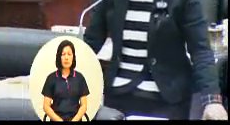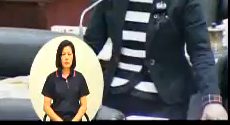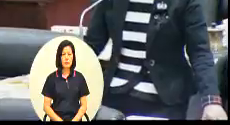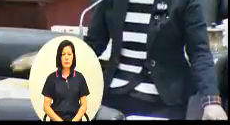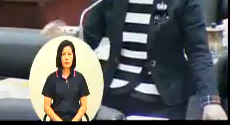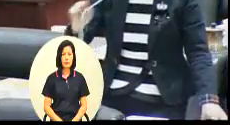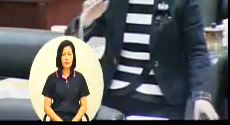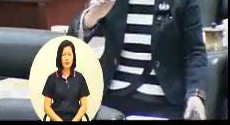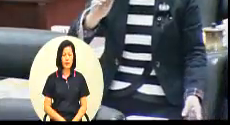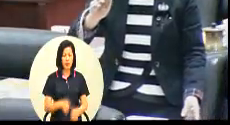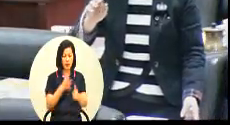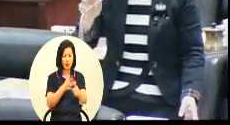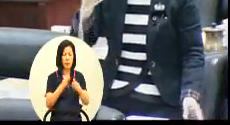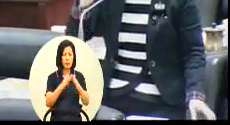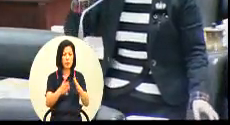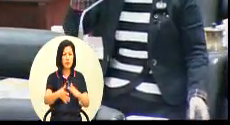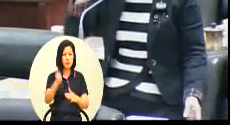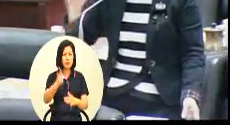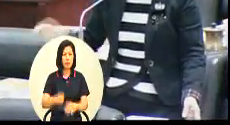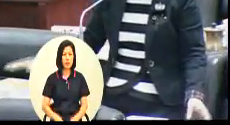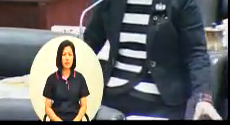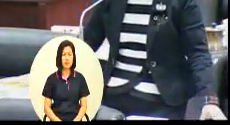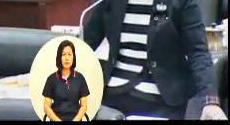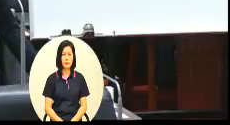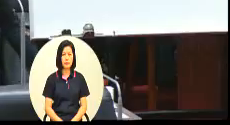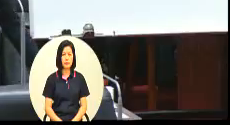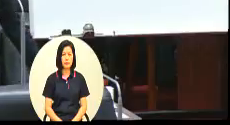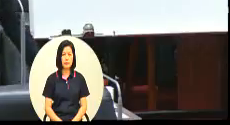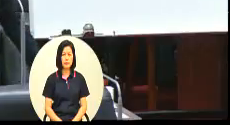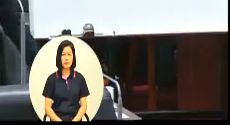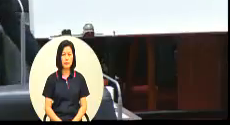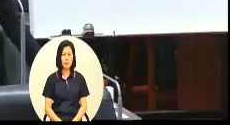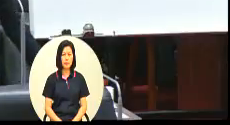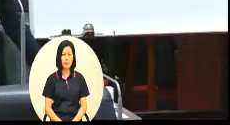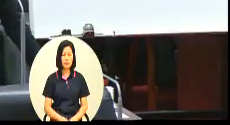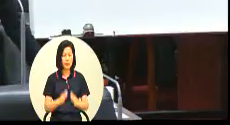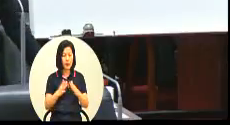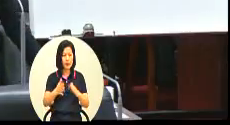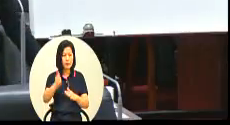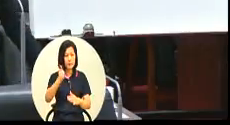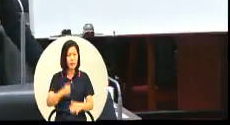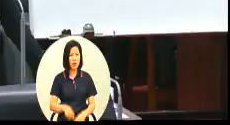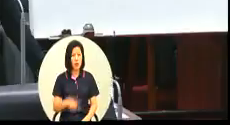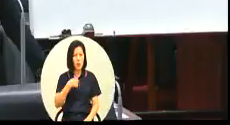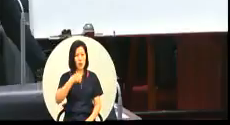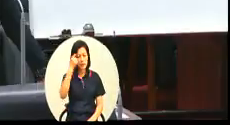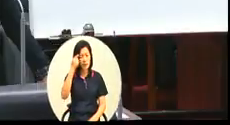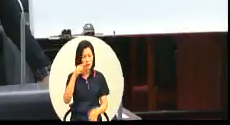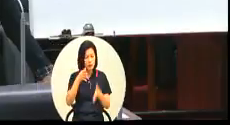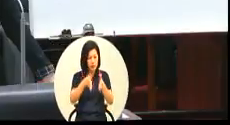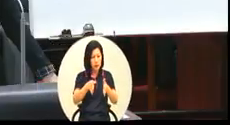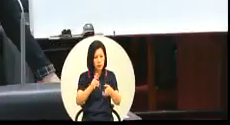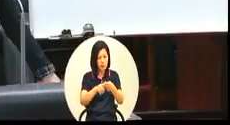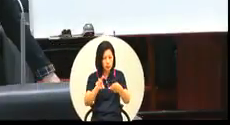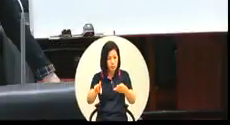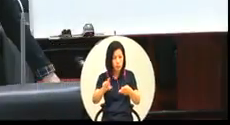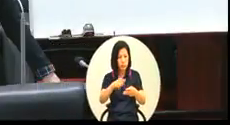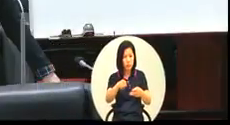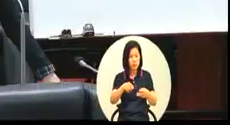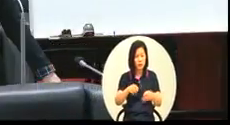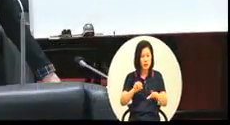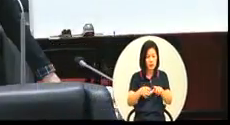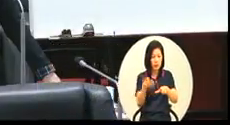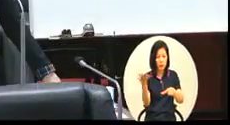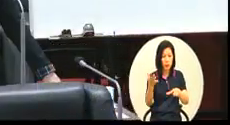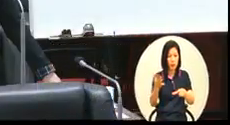我要请教市长，因为我的时间剩八分钟了。市长，我想针对这个议题，你已经在公开